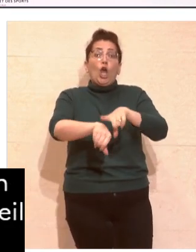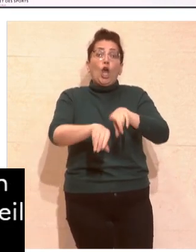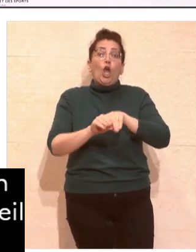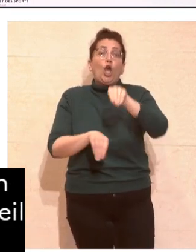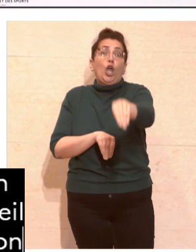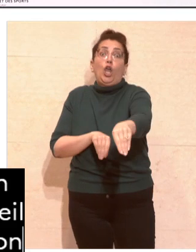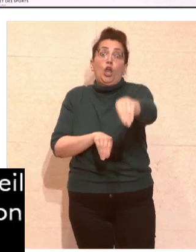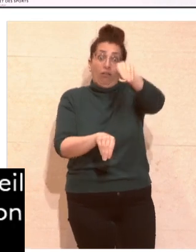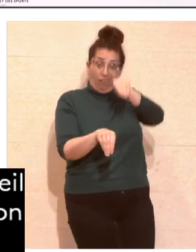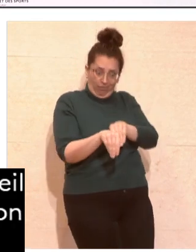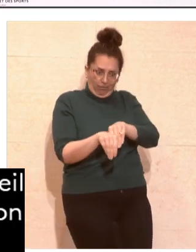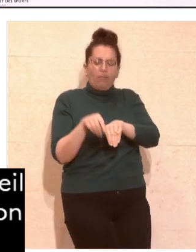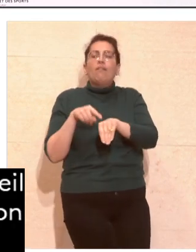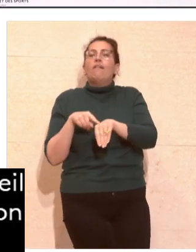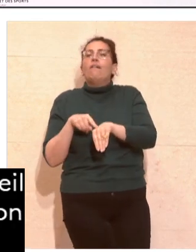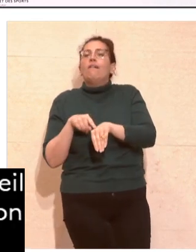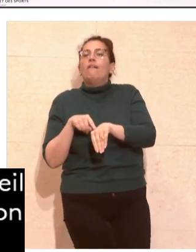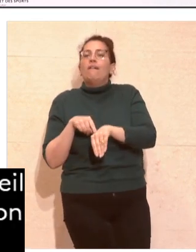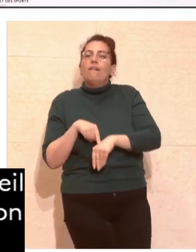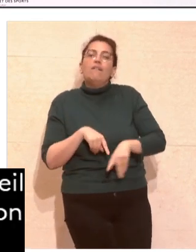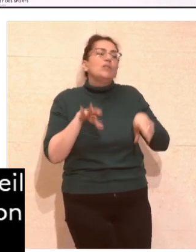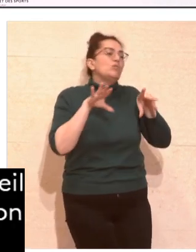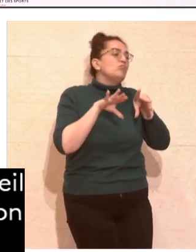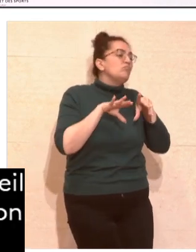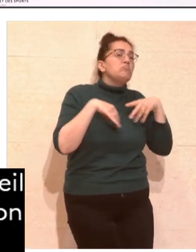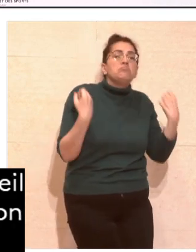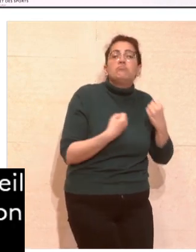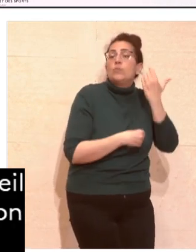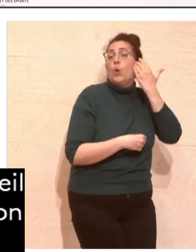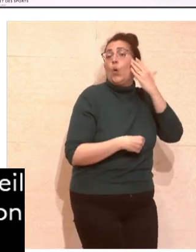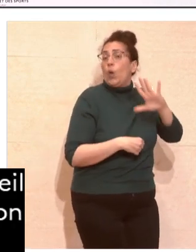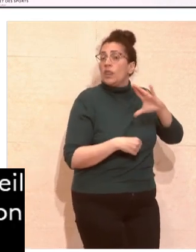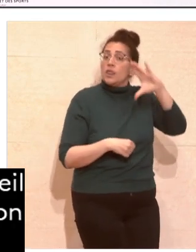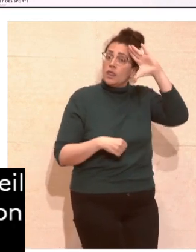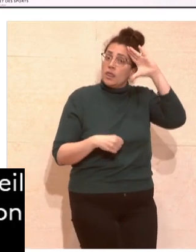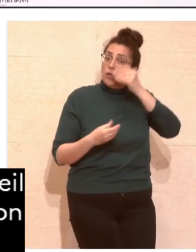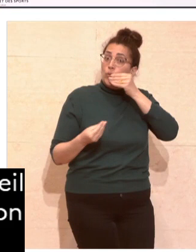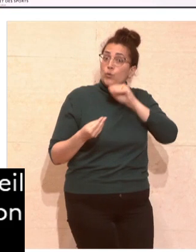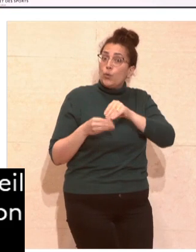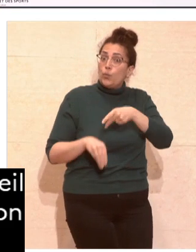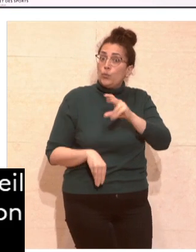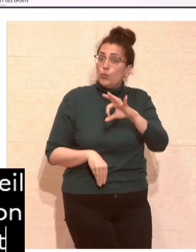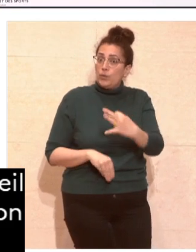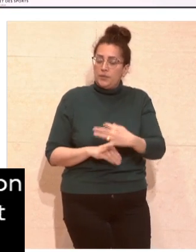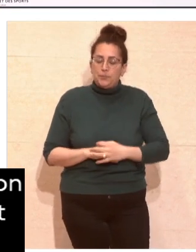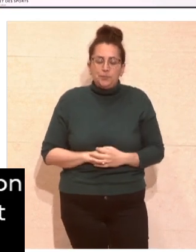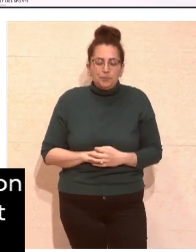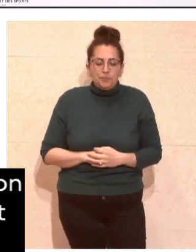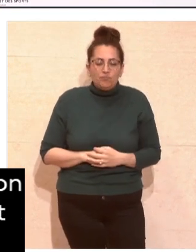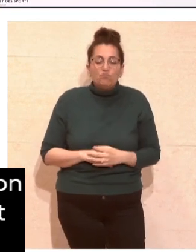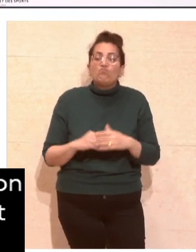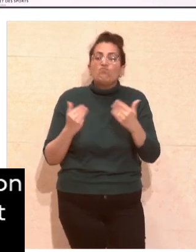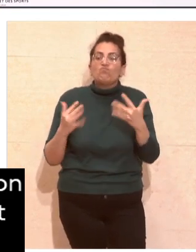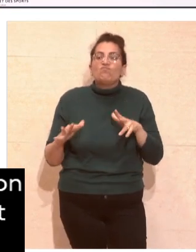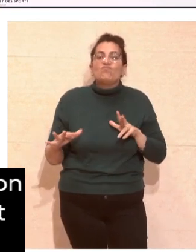activités hors écran, et du coup, on va avancer l'heure du coucher. Avant de finir, j'aimerais bien vous parler, on a fait une